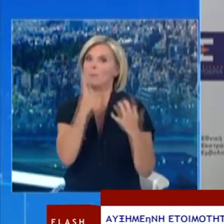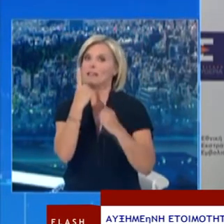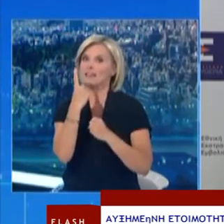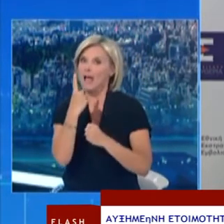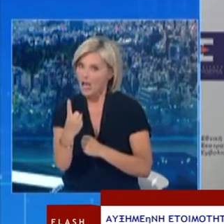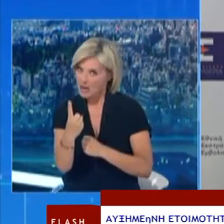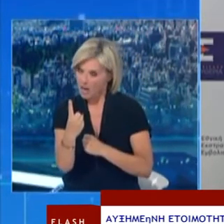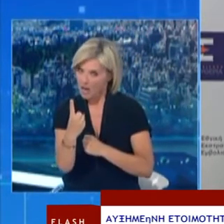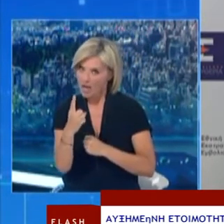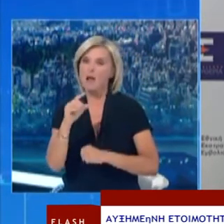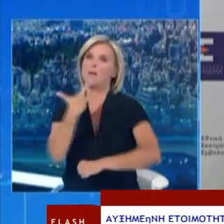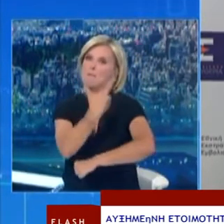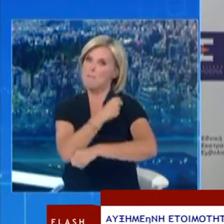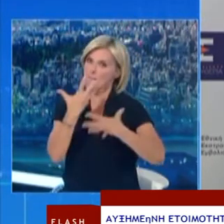ανέλθει στο